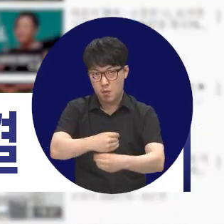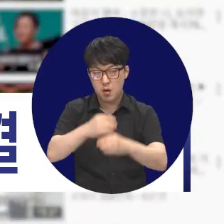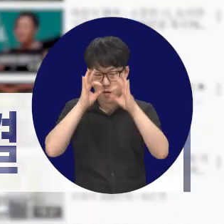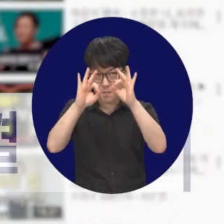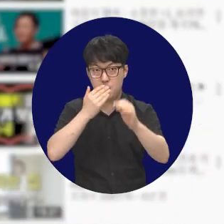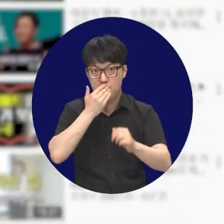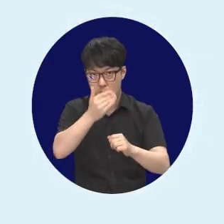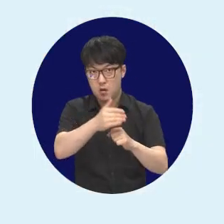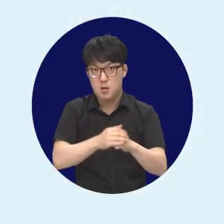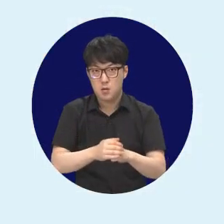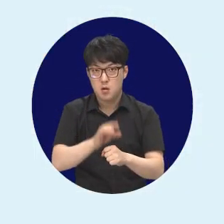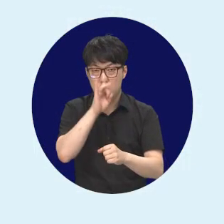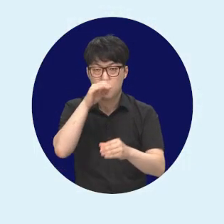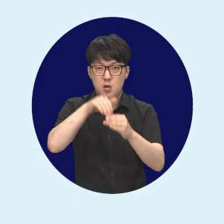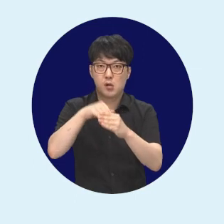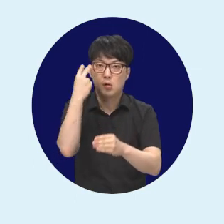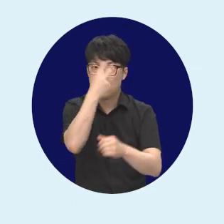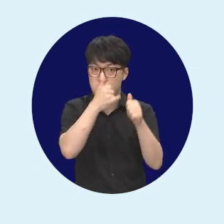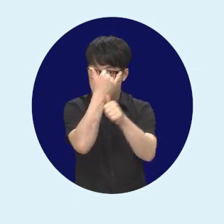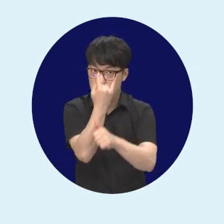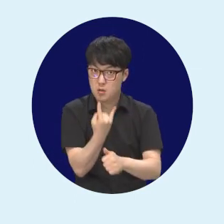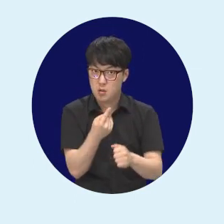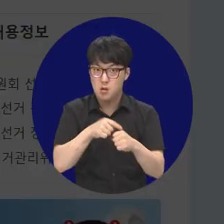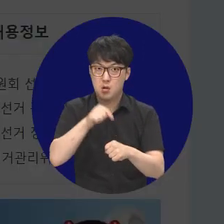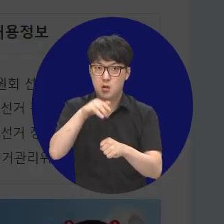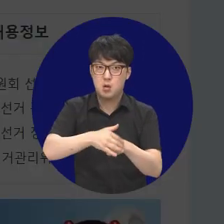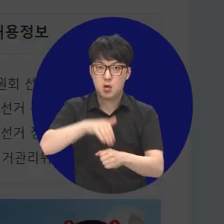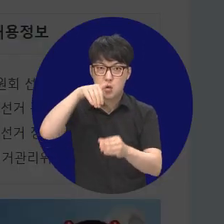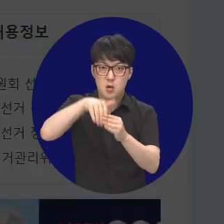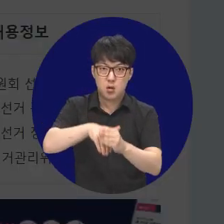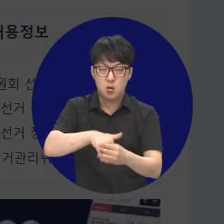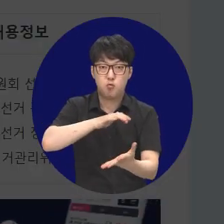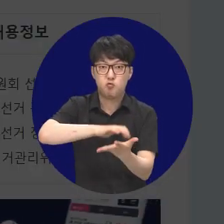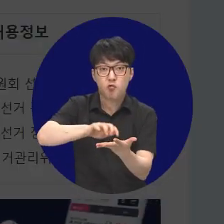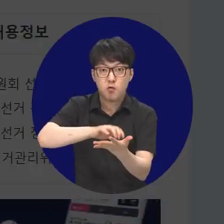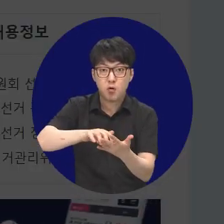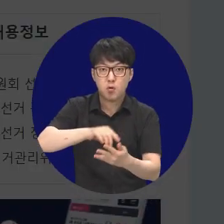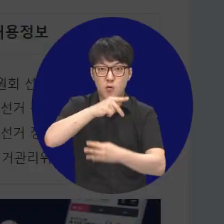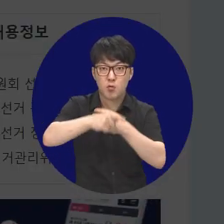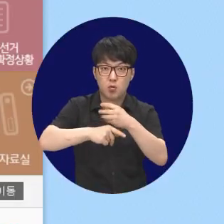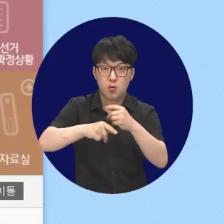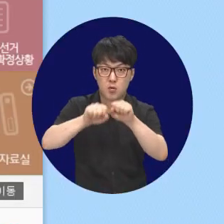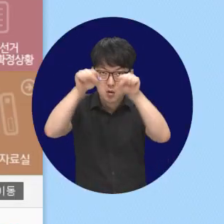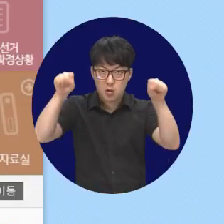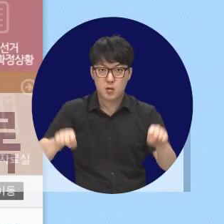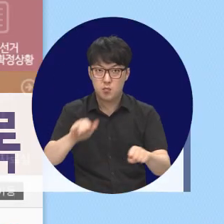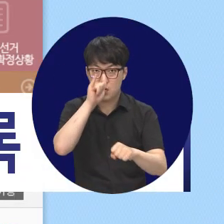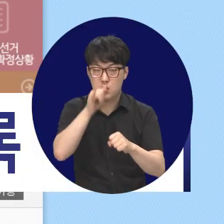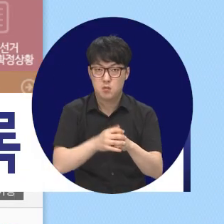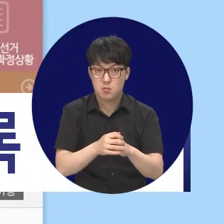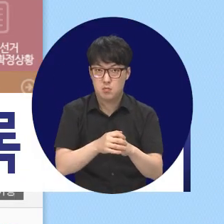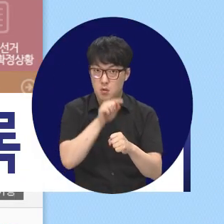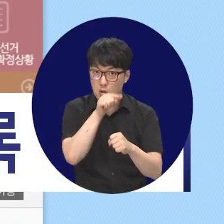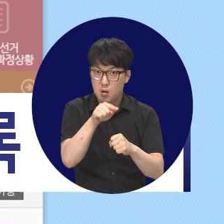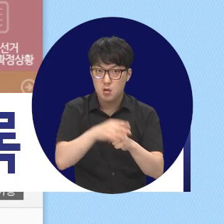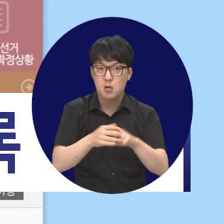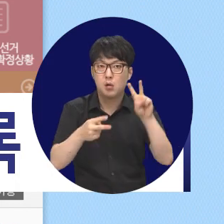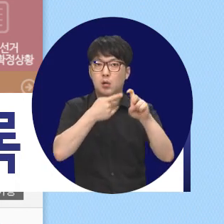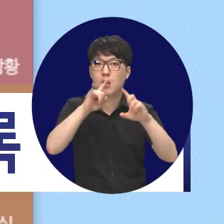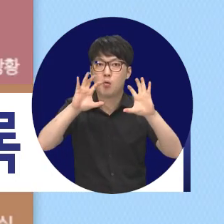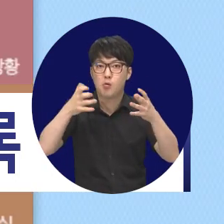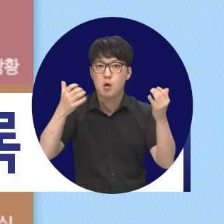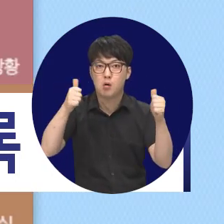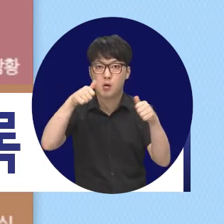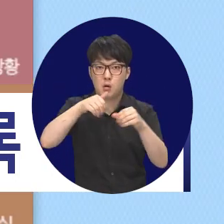있습니다. 한편 중앙선거관리위원회는 선거통계 시스템도 운영하고 있습니다. 선거통계 시스템은